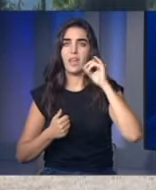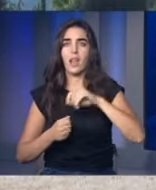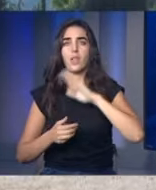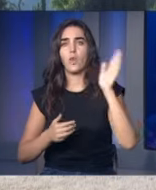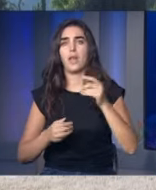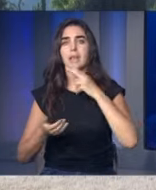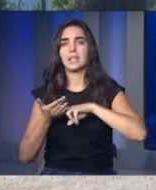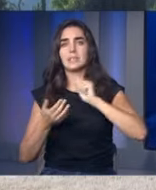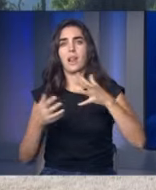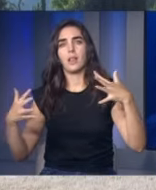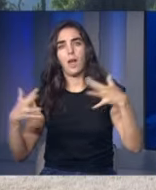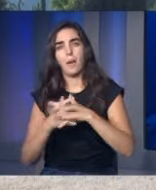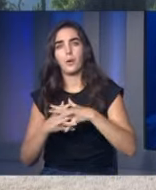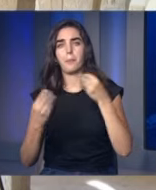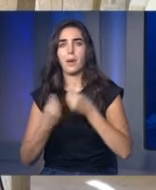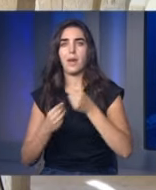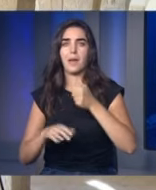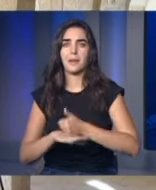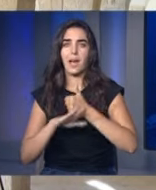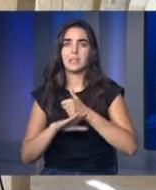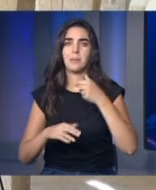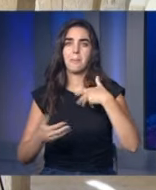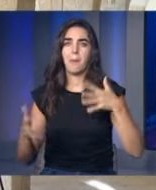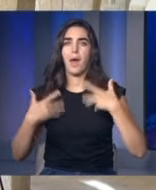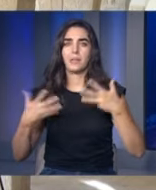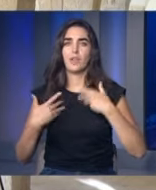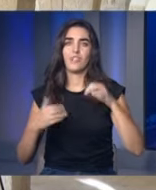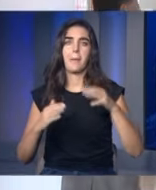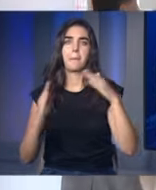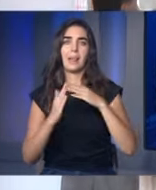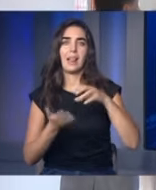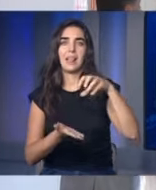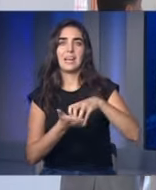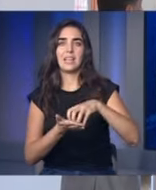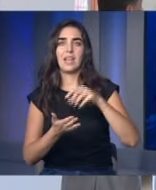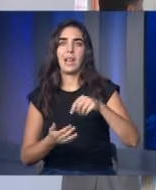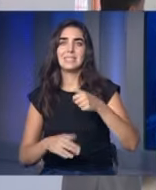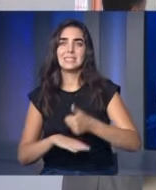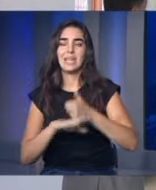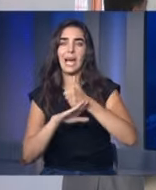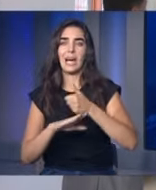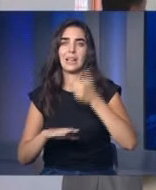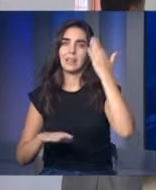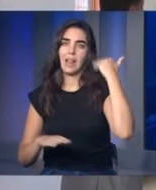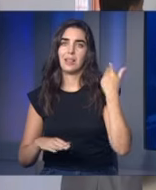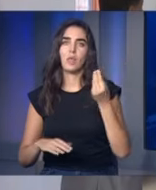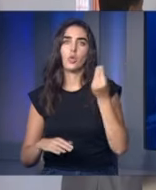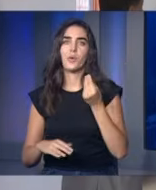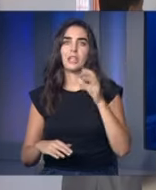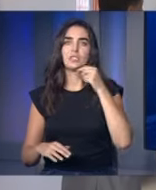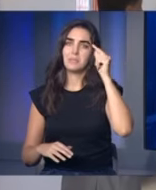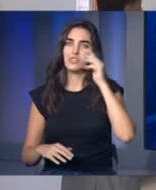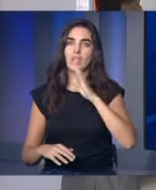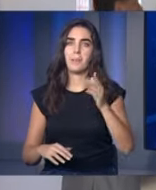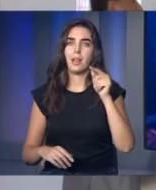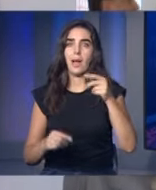والحياة والثقافة، كذلك في الغياب رسالة تضامن. هكذا أرادتها رئيسة مهرجانات بيت الدين السيدة